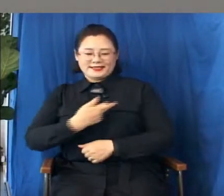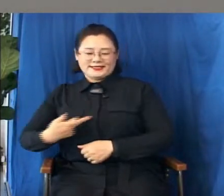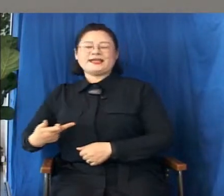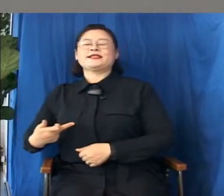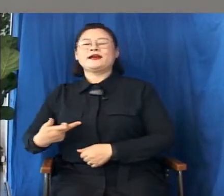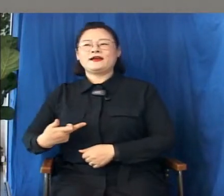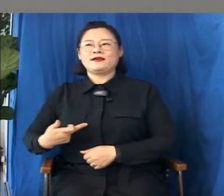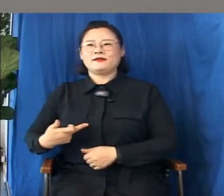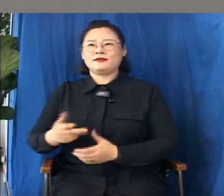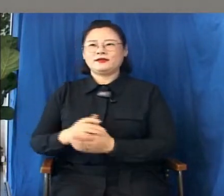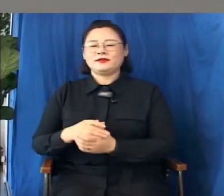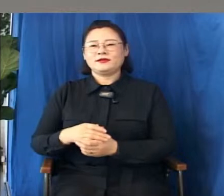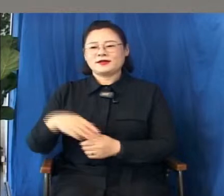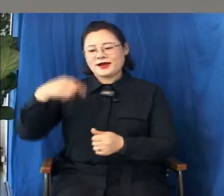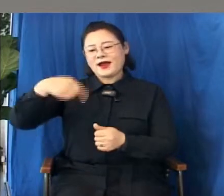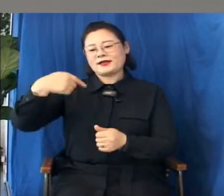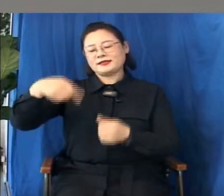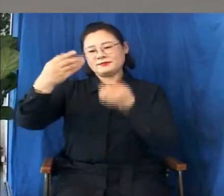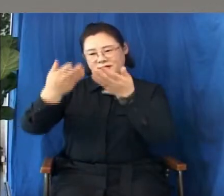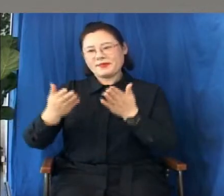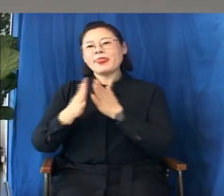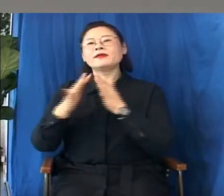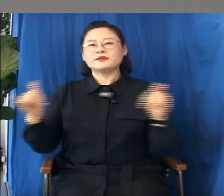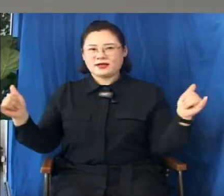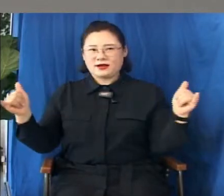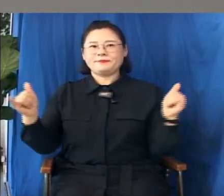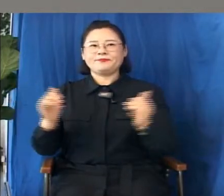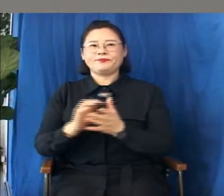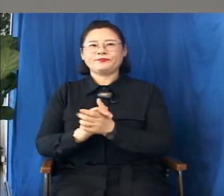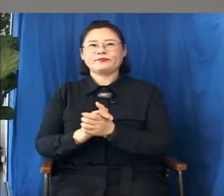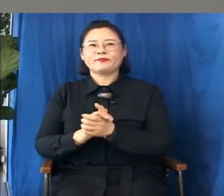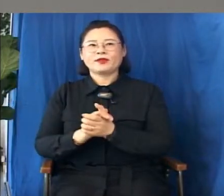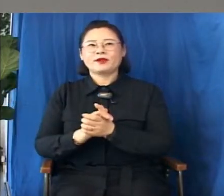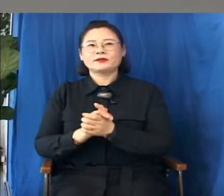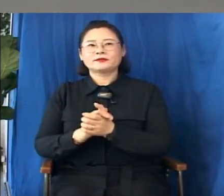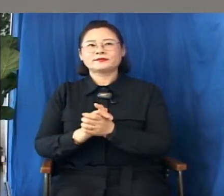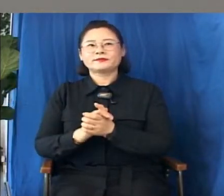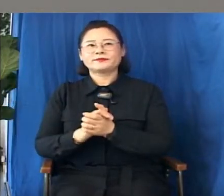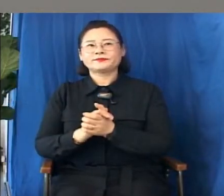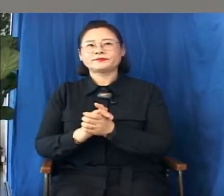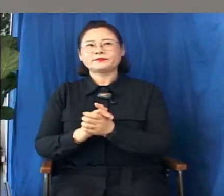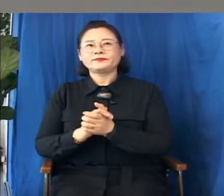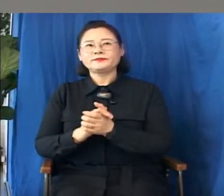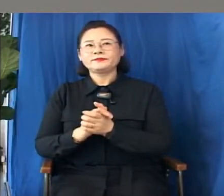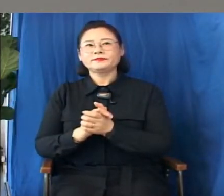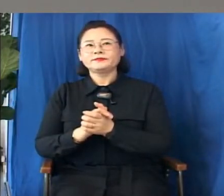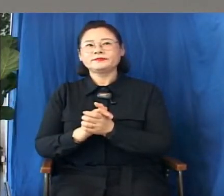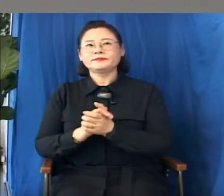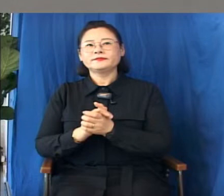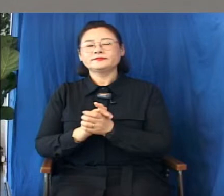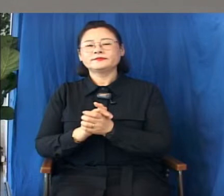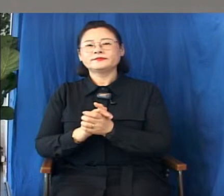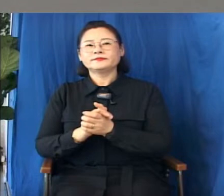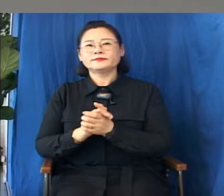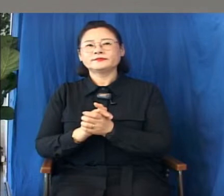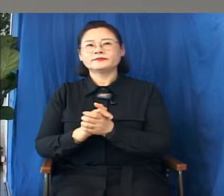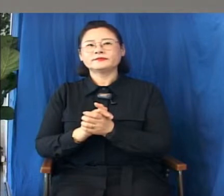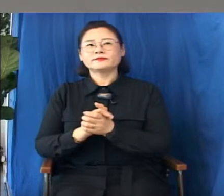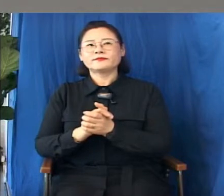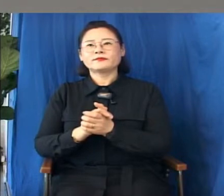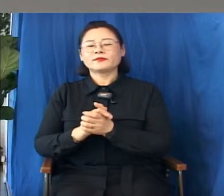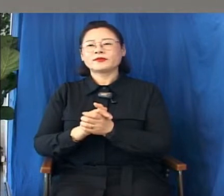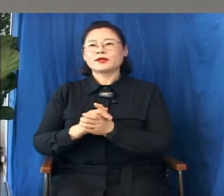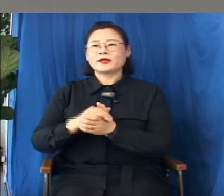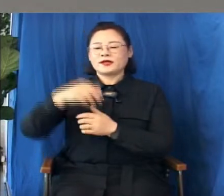22장 3절에 보니까, 나는 유대인으로 길리기아 다소에서 났고, 이 성에서 자라 가말리엘의 문화에서